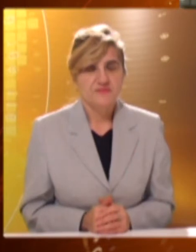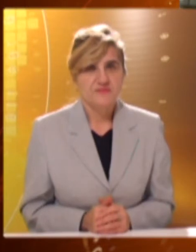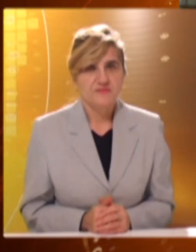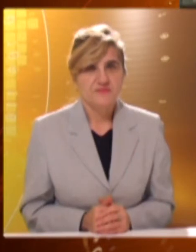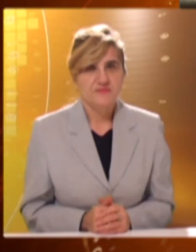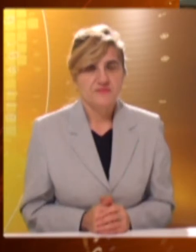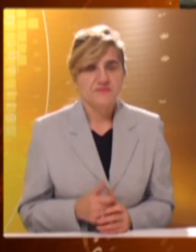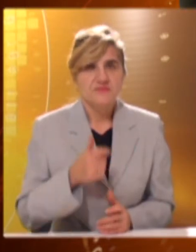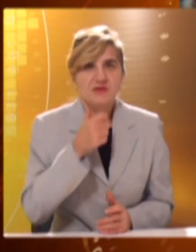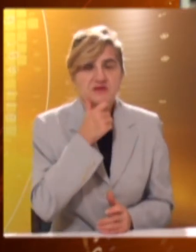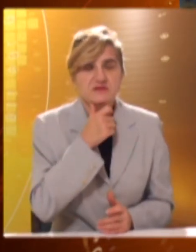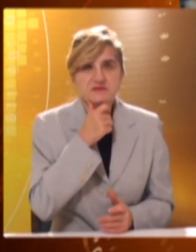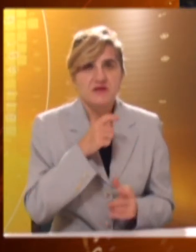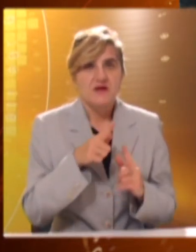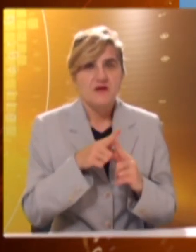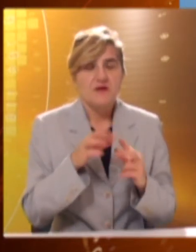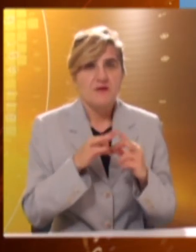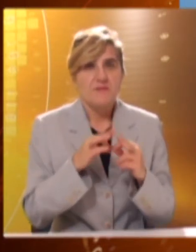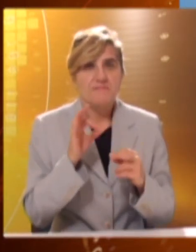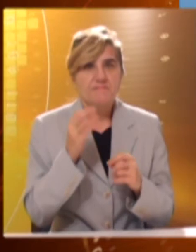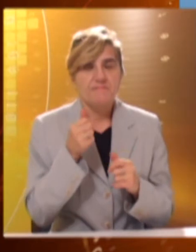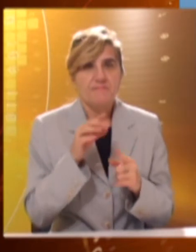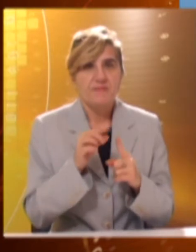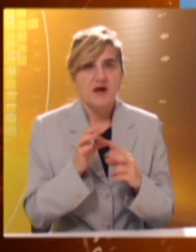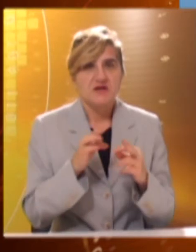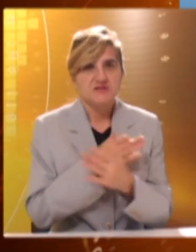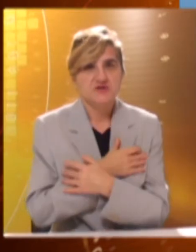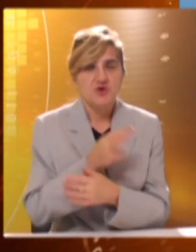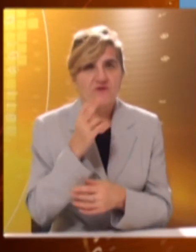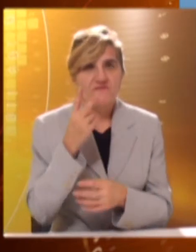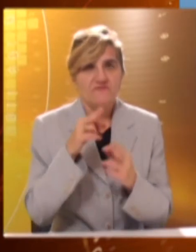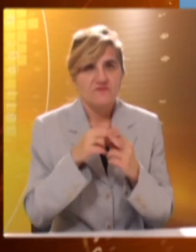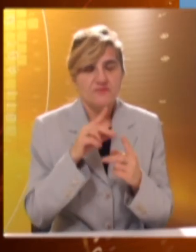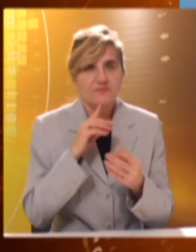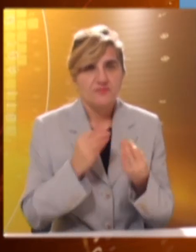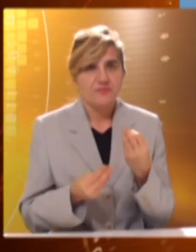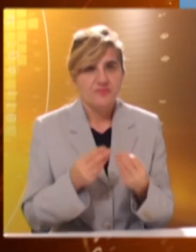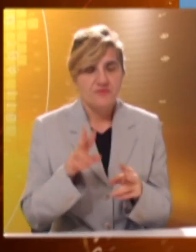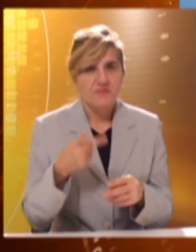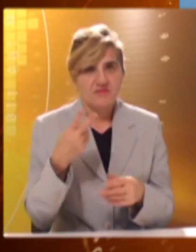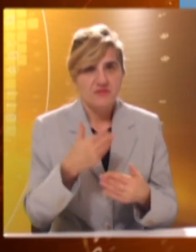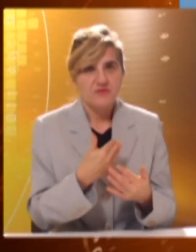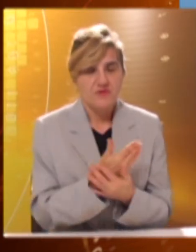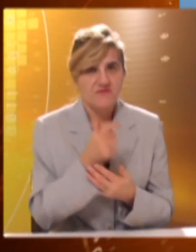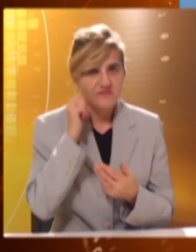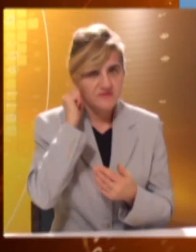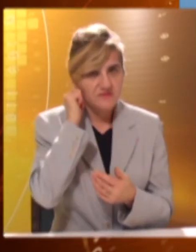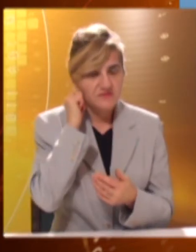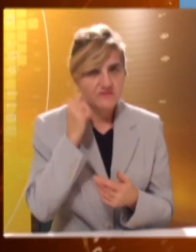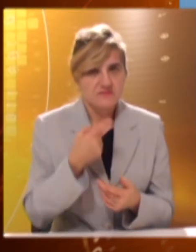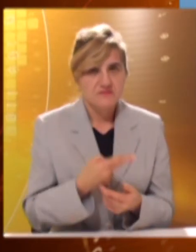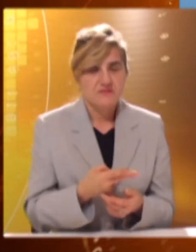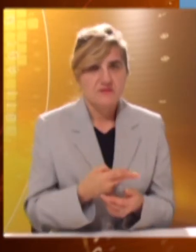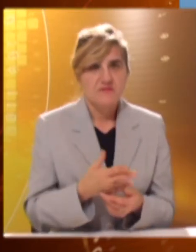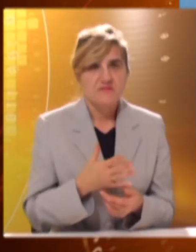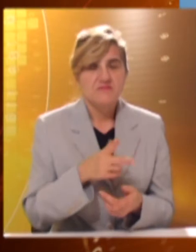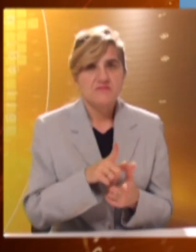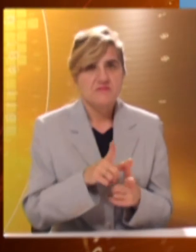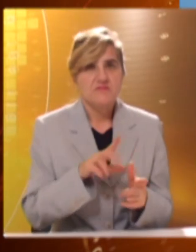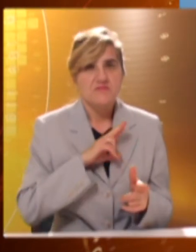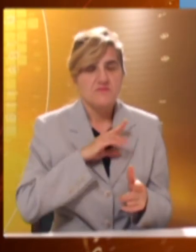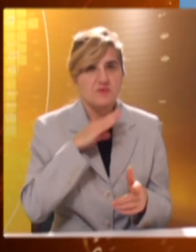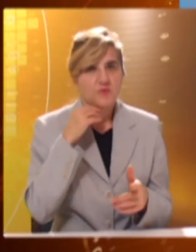Ekipa Jedinstva i Stare Pazove igraju naše dve bivše igračice, to su Jelena Olić i Emilijana Tanasijević. One su